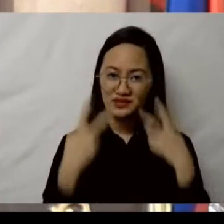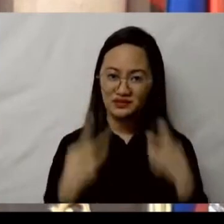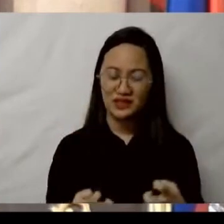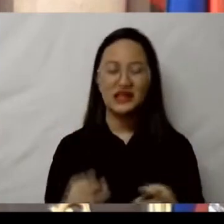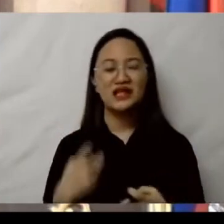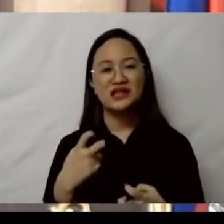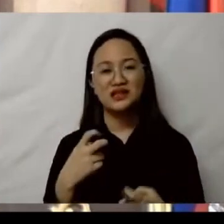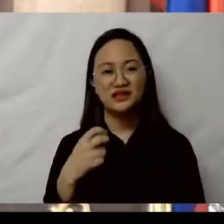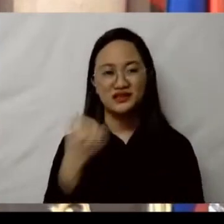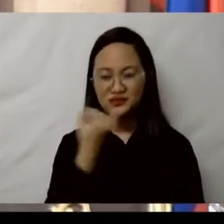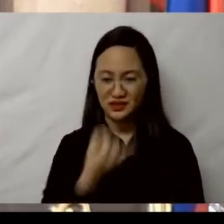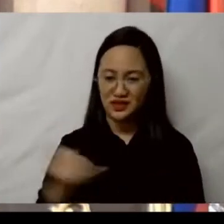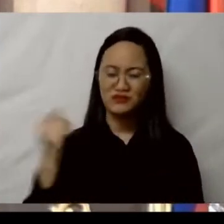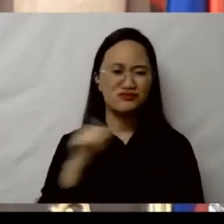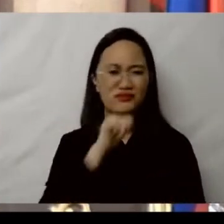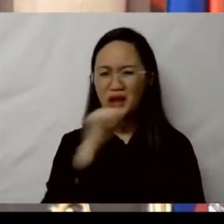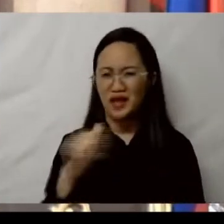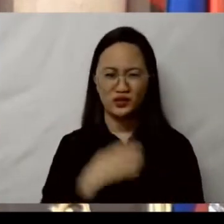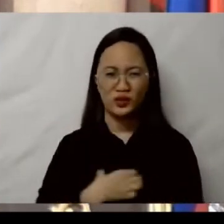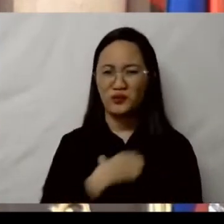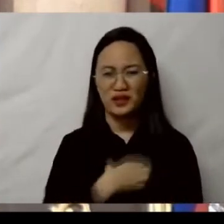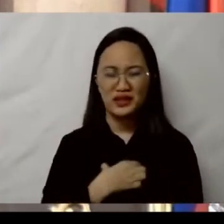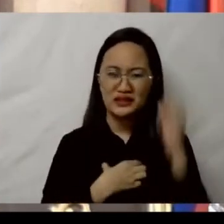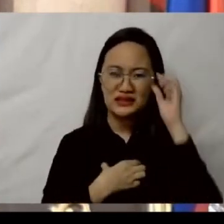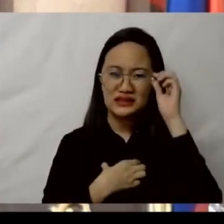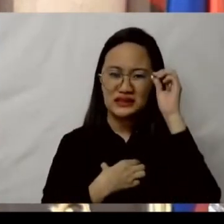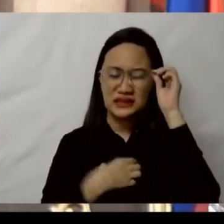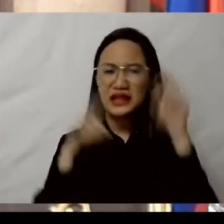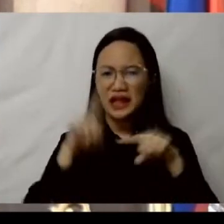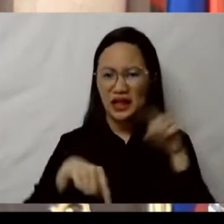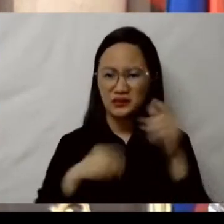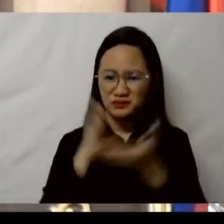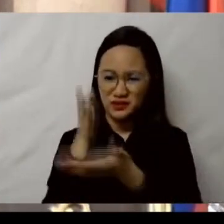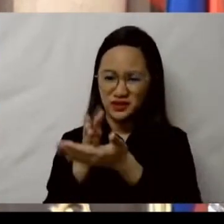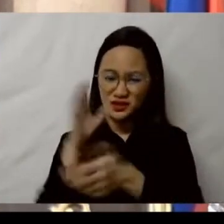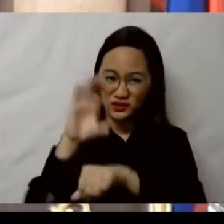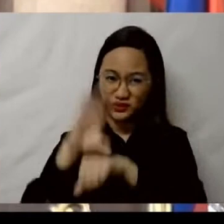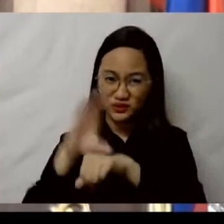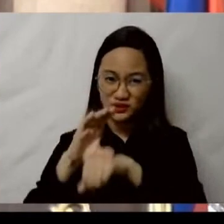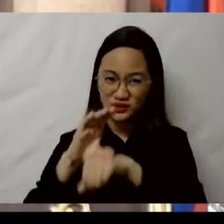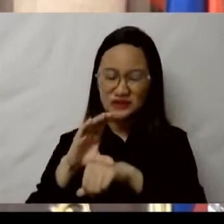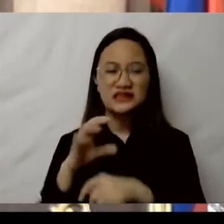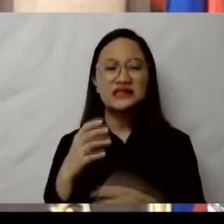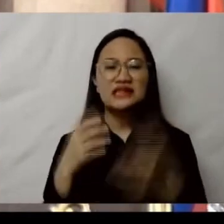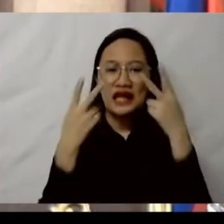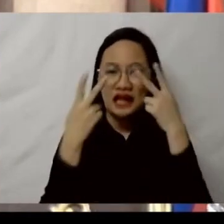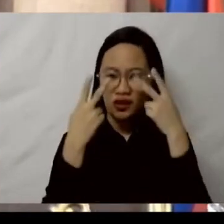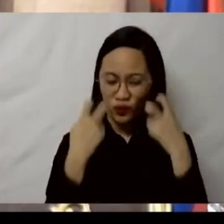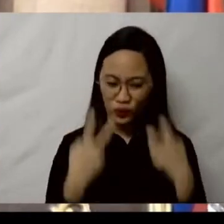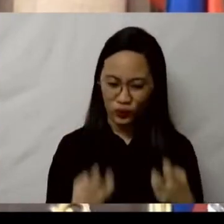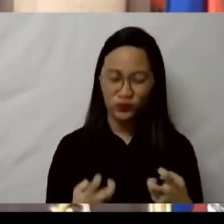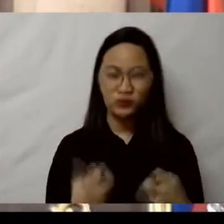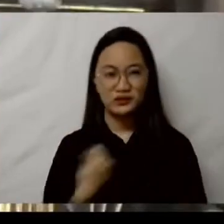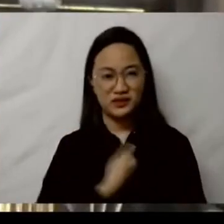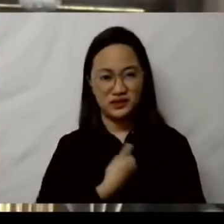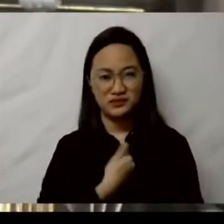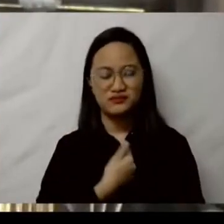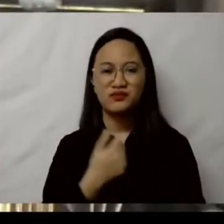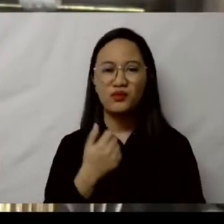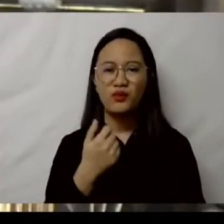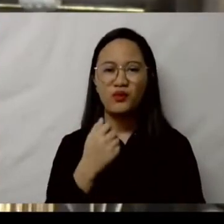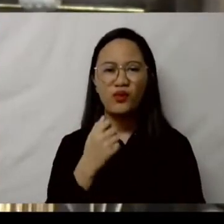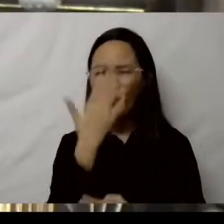na naman. Hindi na naman ako makapunta ng simbahan. Huwag magreklamo. Reflect on what's happening, what's behind this in